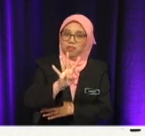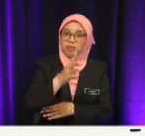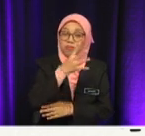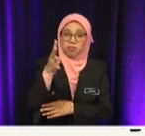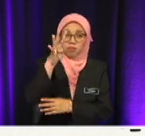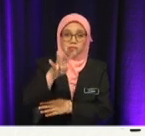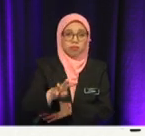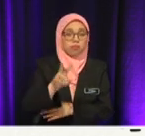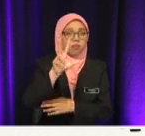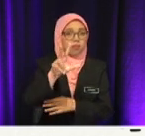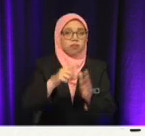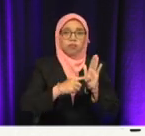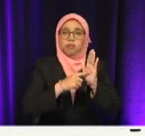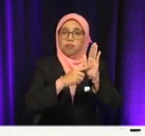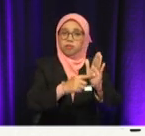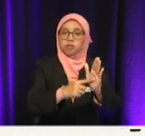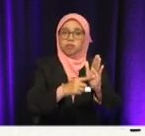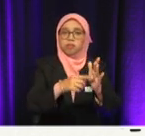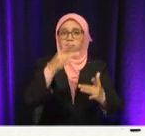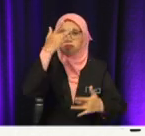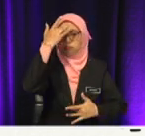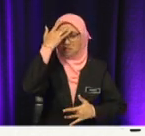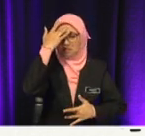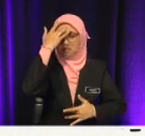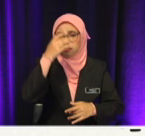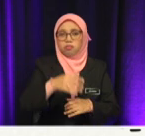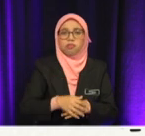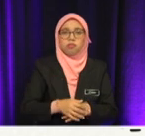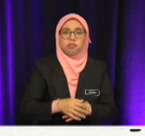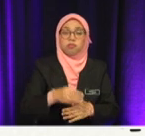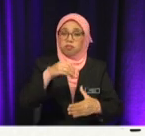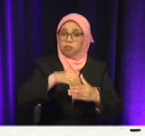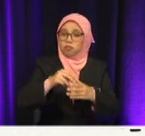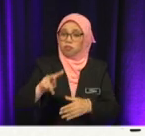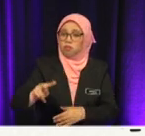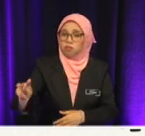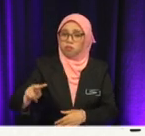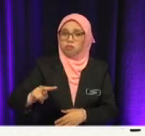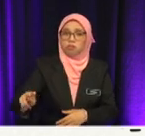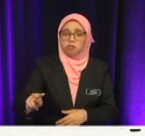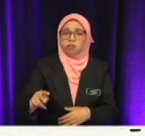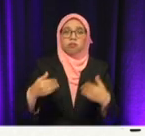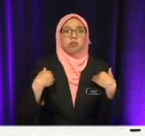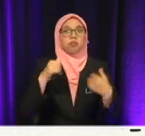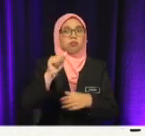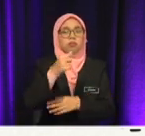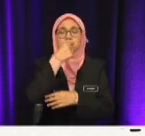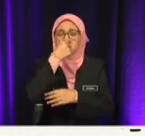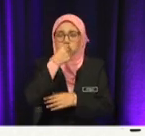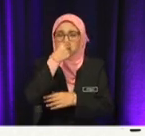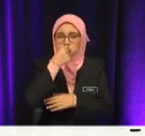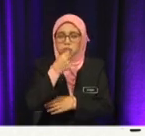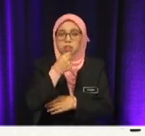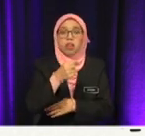3 menunjukkan penyakit berjangkit dalam kalangan kanak-kanak. Okey, kat situ ada A, selesema, ada B,